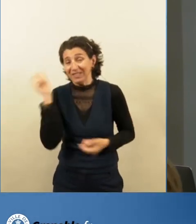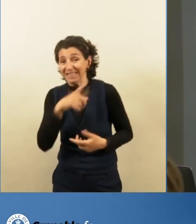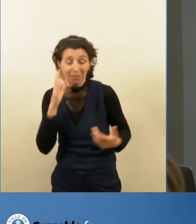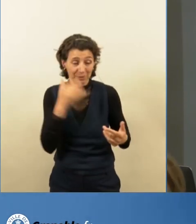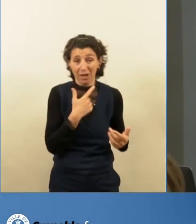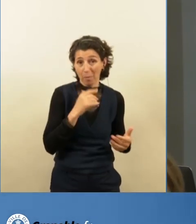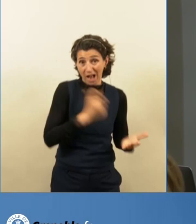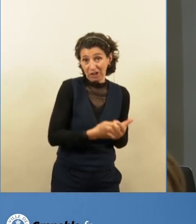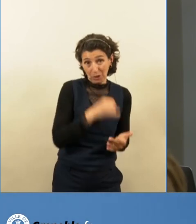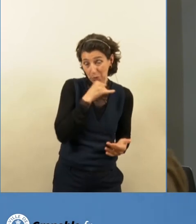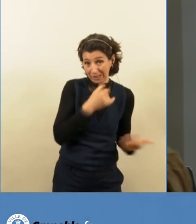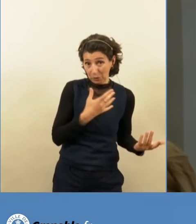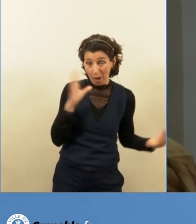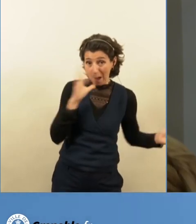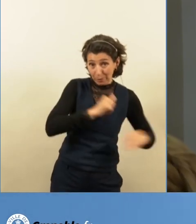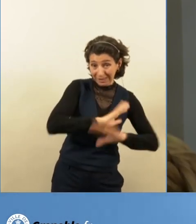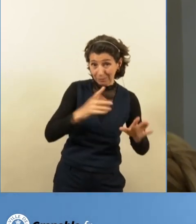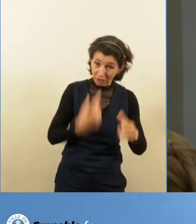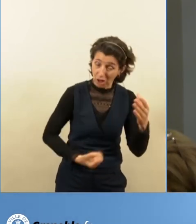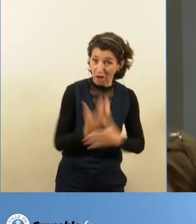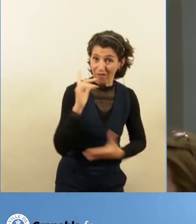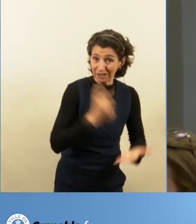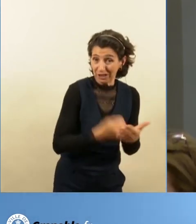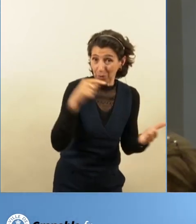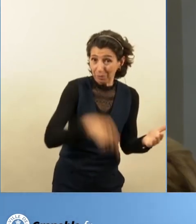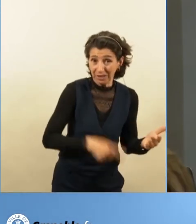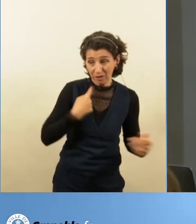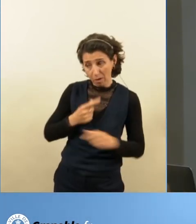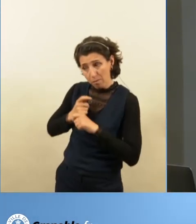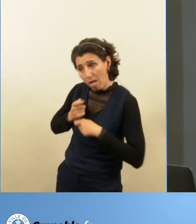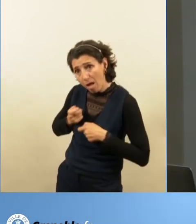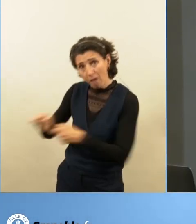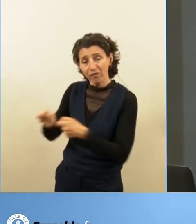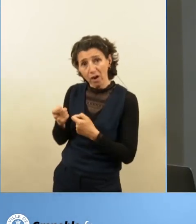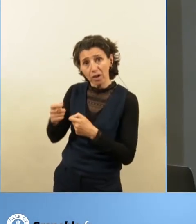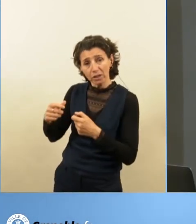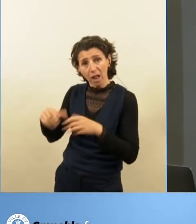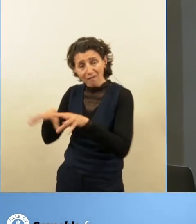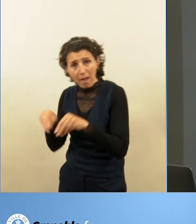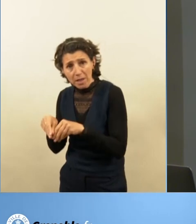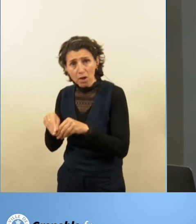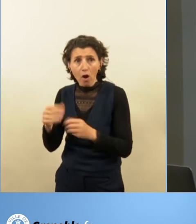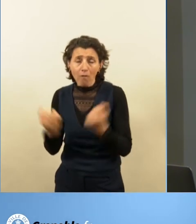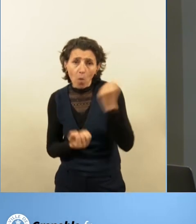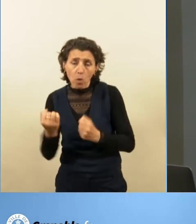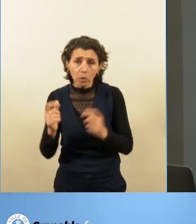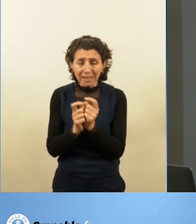imposer à ces ménages d'acheter un véhicule électrique neuf au prix fort